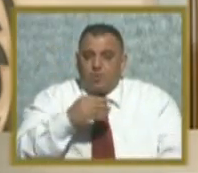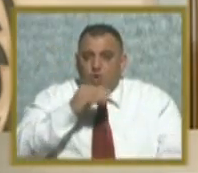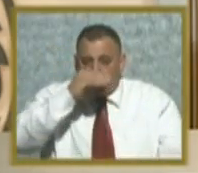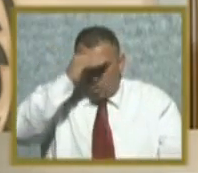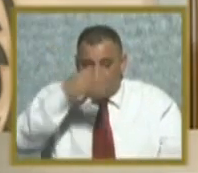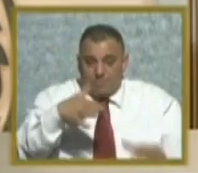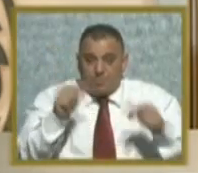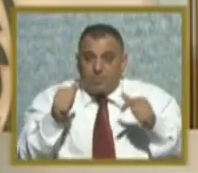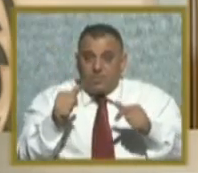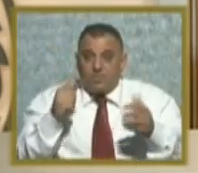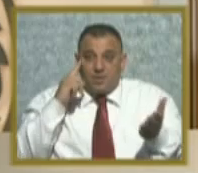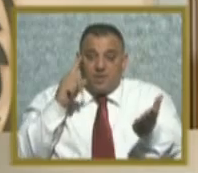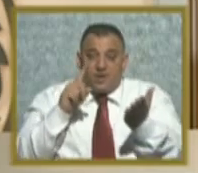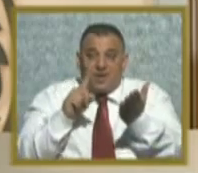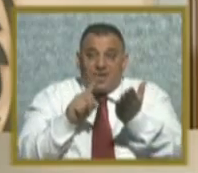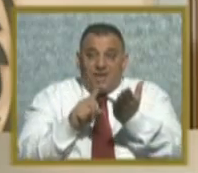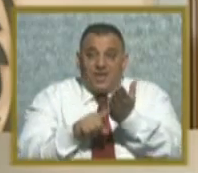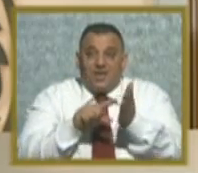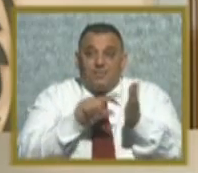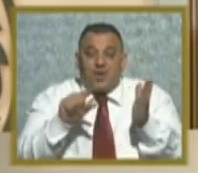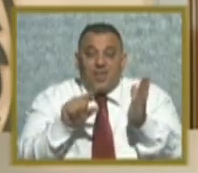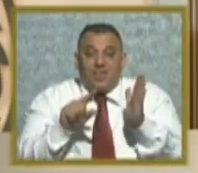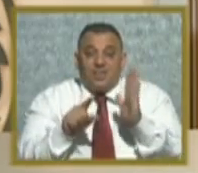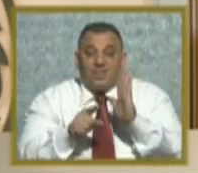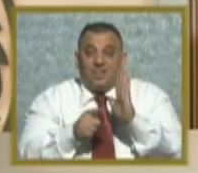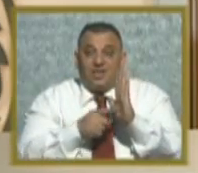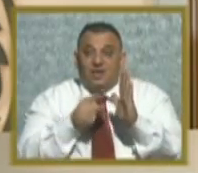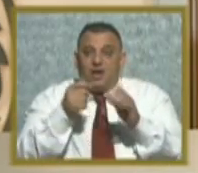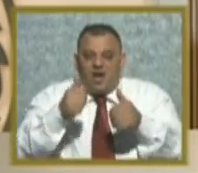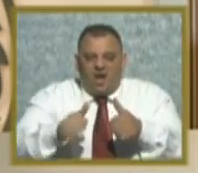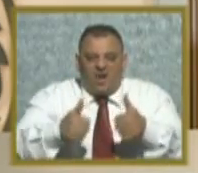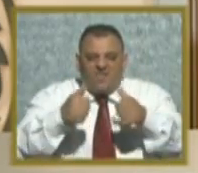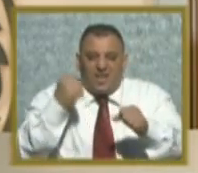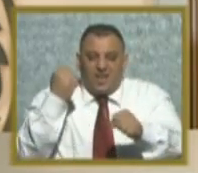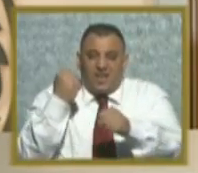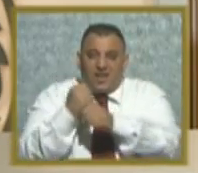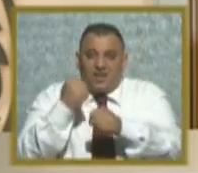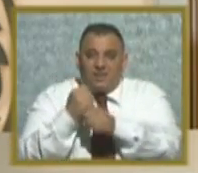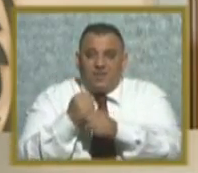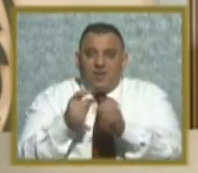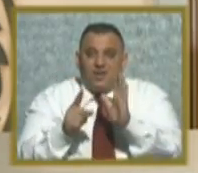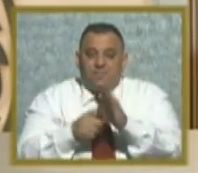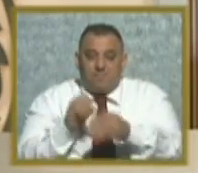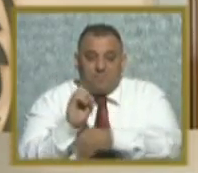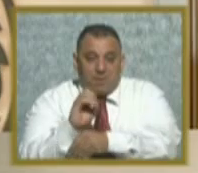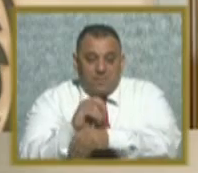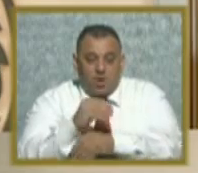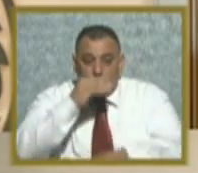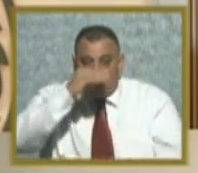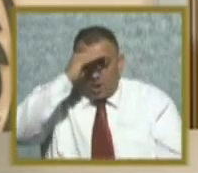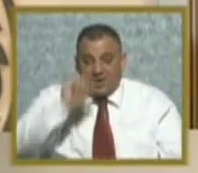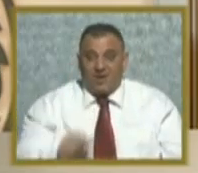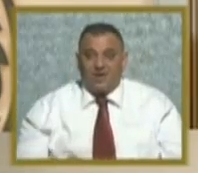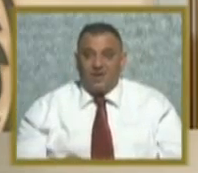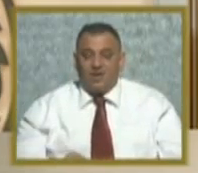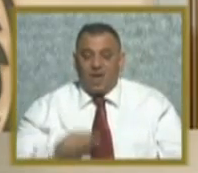لو علمت الغير يجوز ولا ما كذا؟ يا أختي أفضل الأعمال وخير الأعمال أنك تعلمين الناس القرآن. جاء